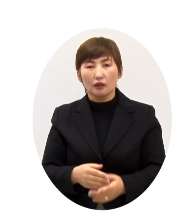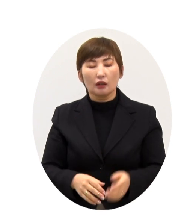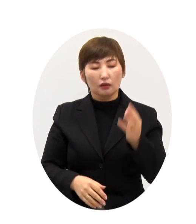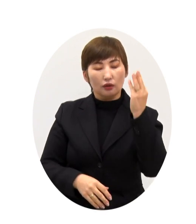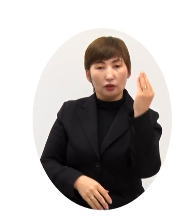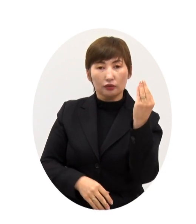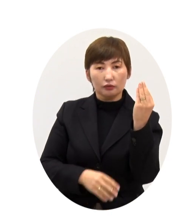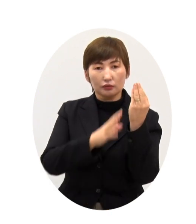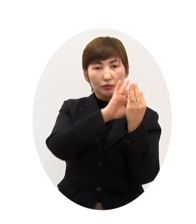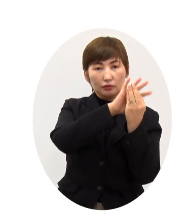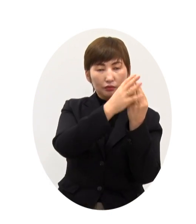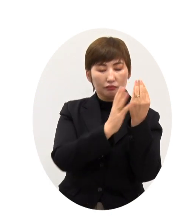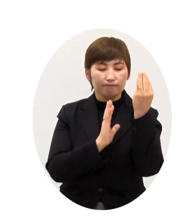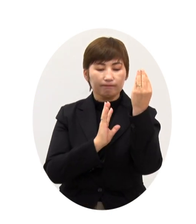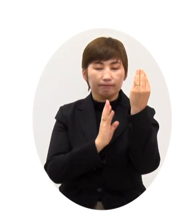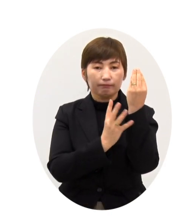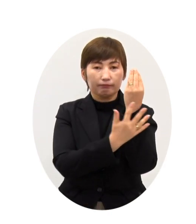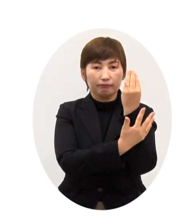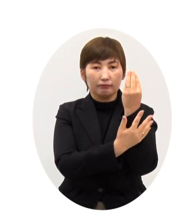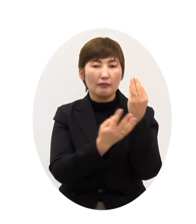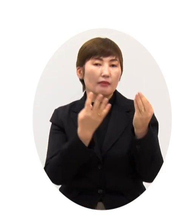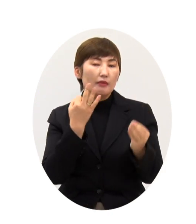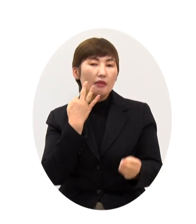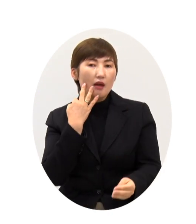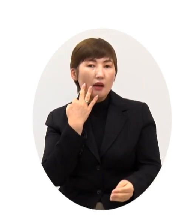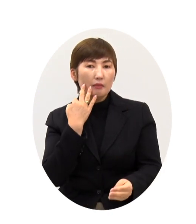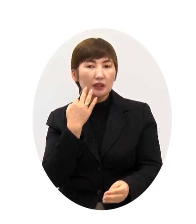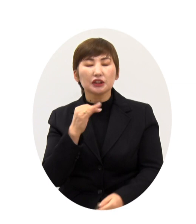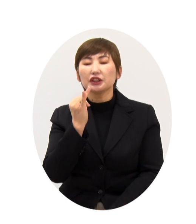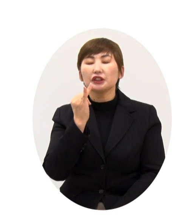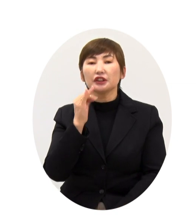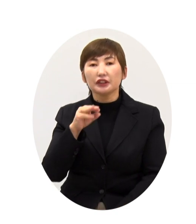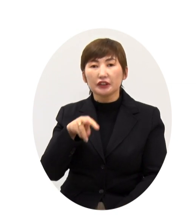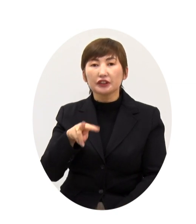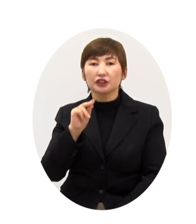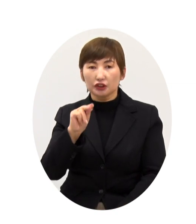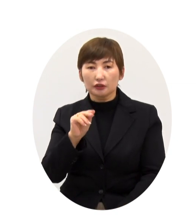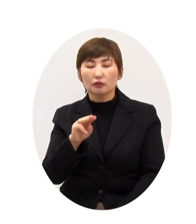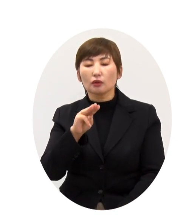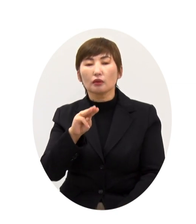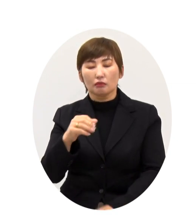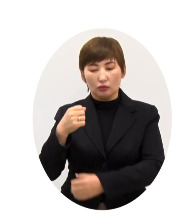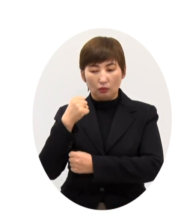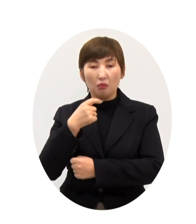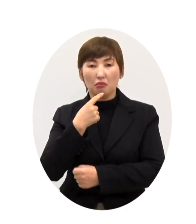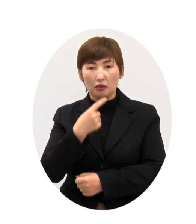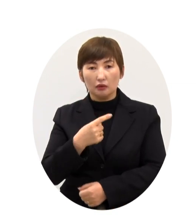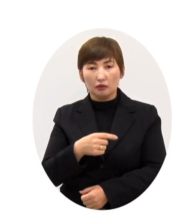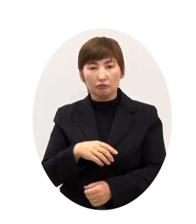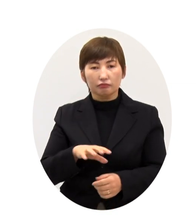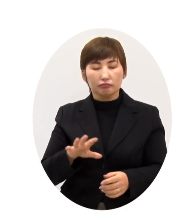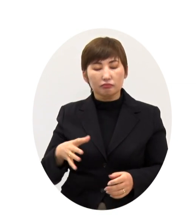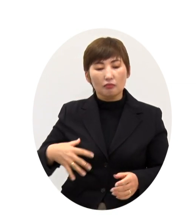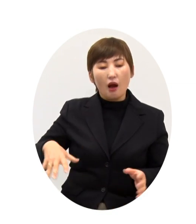туг гэж нэрлдэг. За гол тугыг тойруулсан 8 дагалт тугыг илж туг гэдэг.